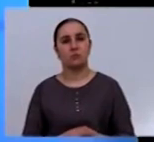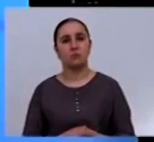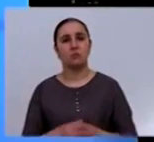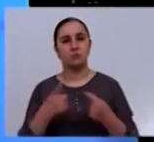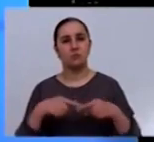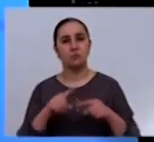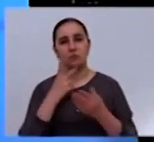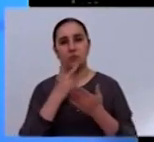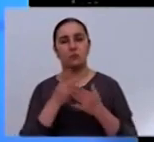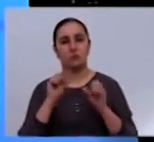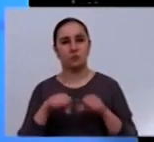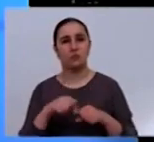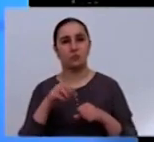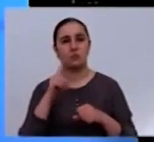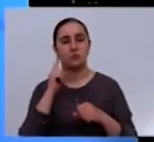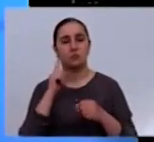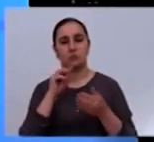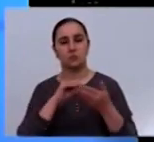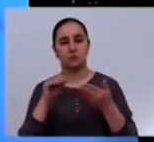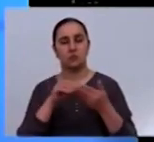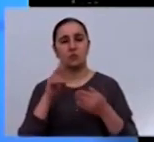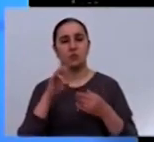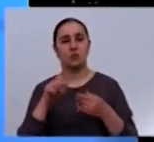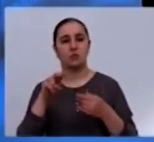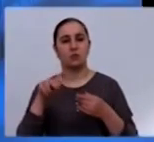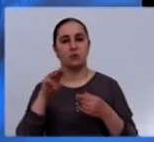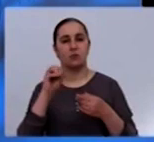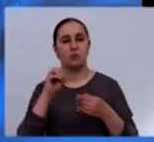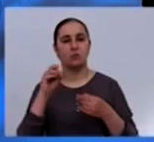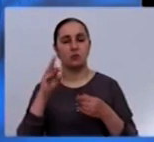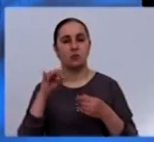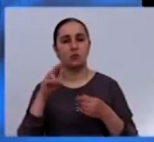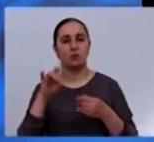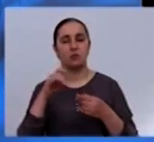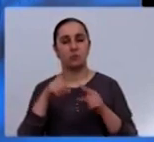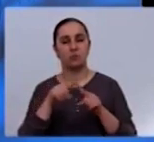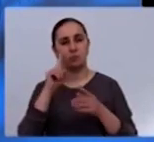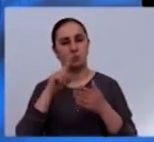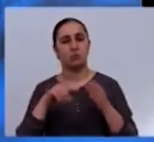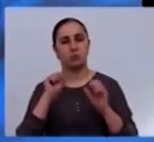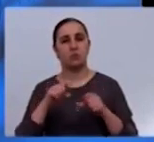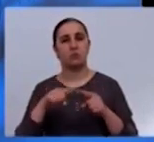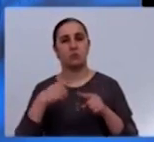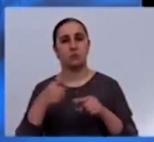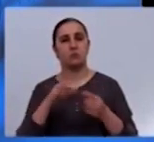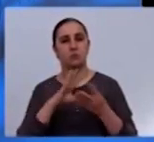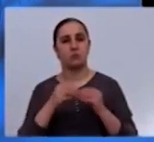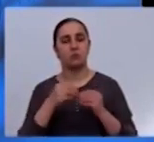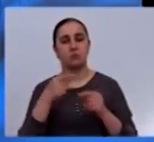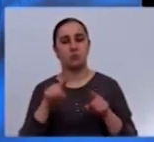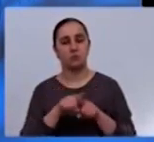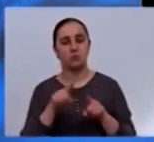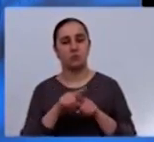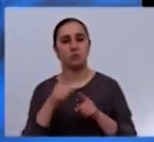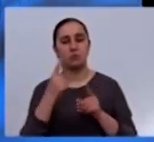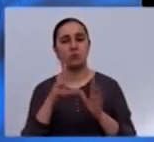Mana ko'rishingiz mumkin, yashil yozuv chiqdi, ya'ni nadyojniy parol, bunga ishonishimiz mumkin ekan. Keyingi ustunda esa xuddi birinchi